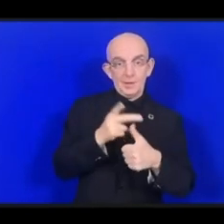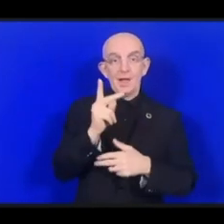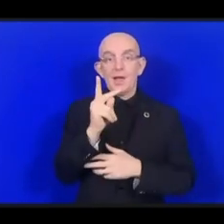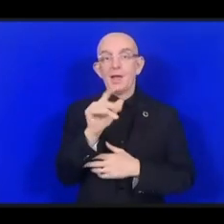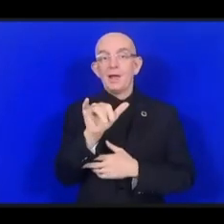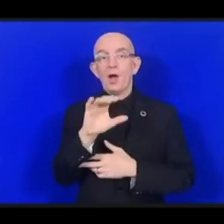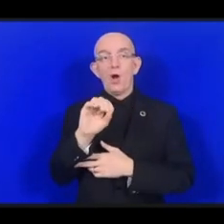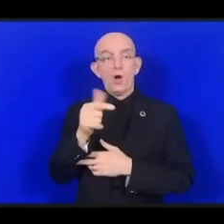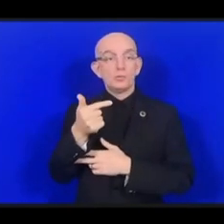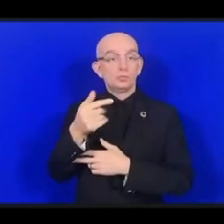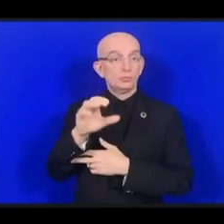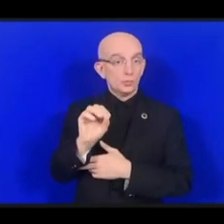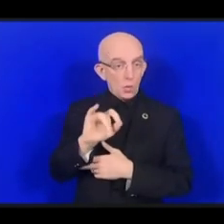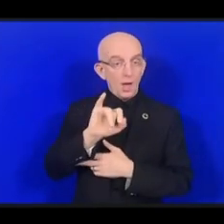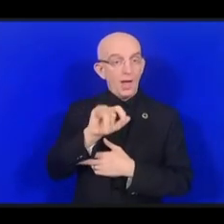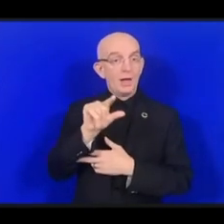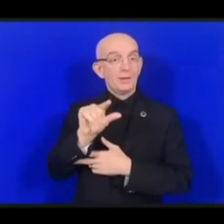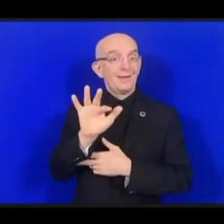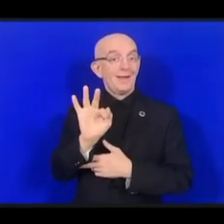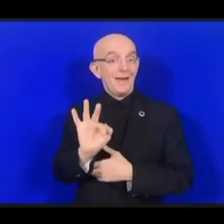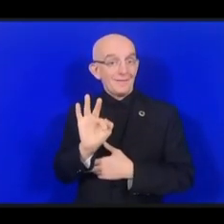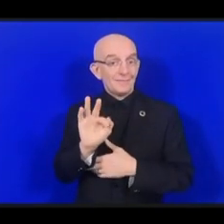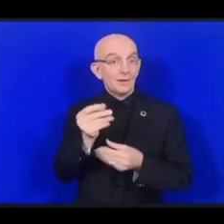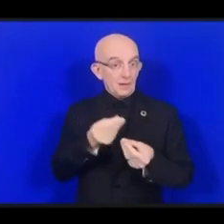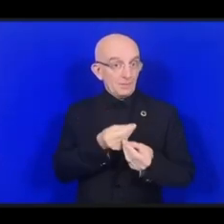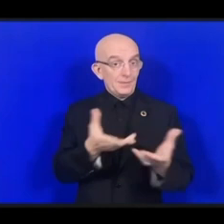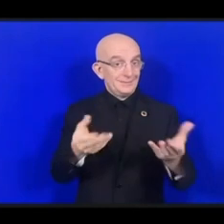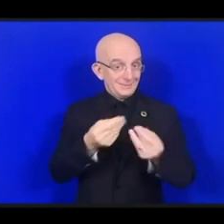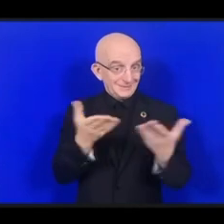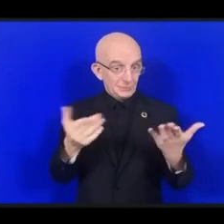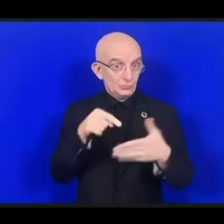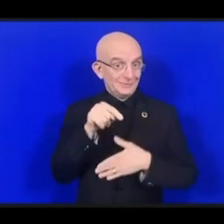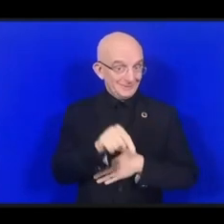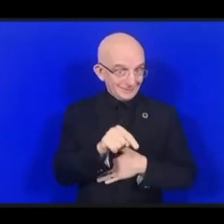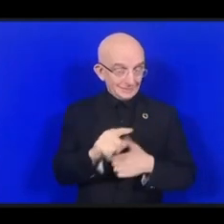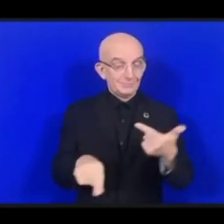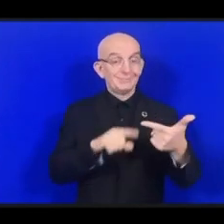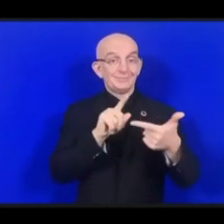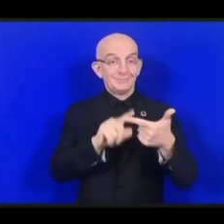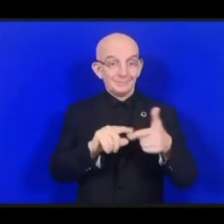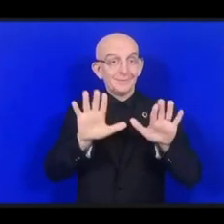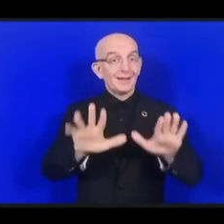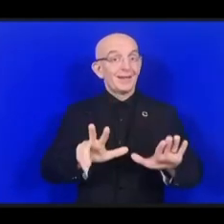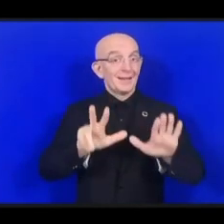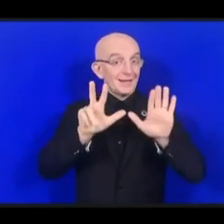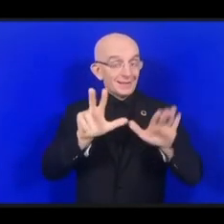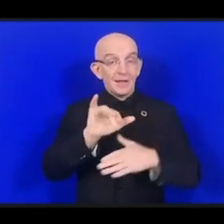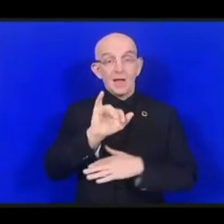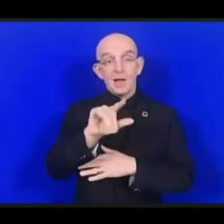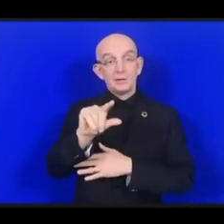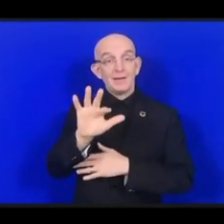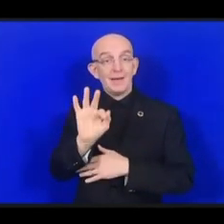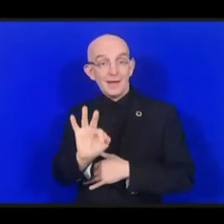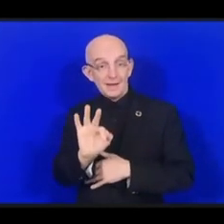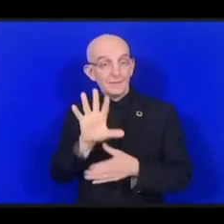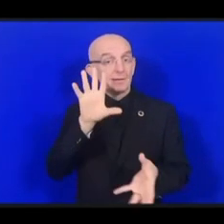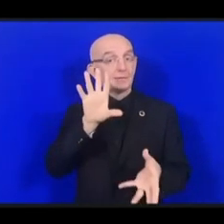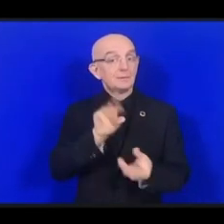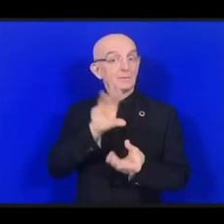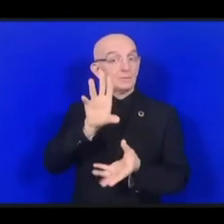الانترنت ثالثا الوثائق الختاميه لمنتدى حوكمه الانترنت والمسار البرلمانيه ومسار